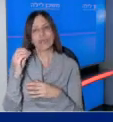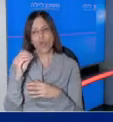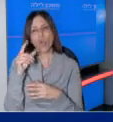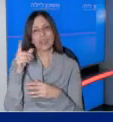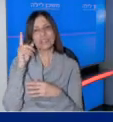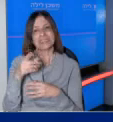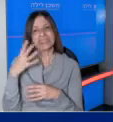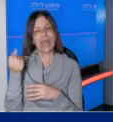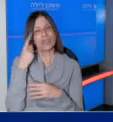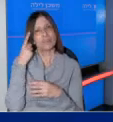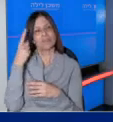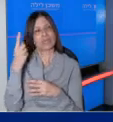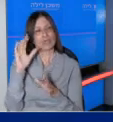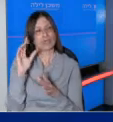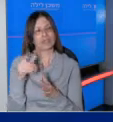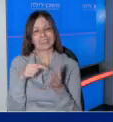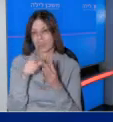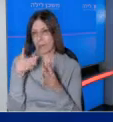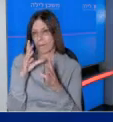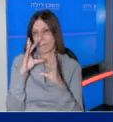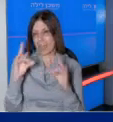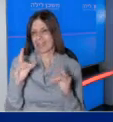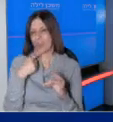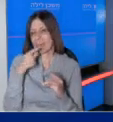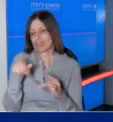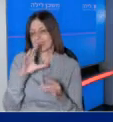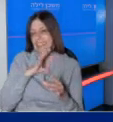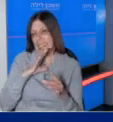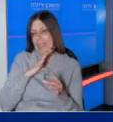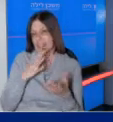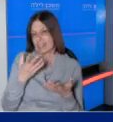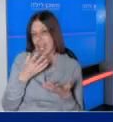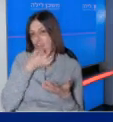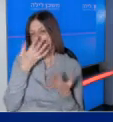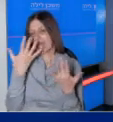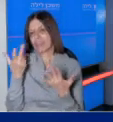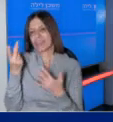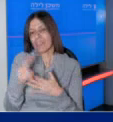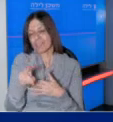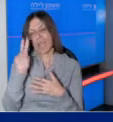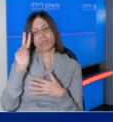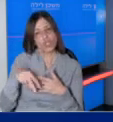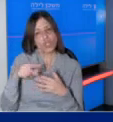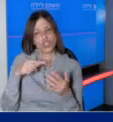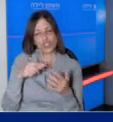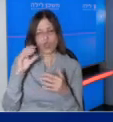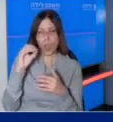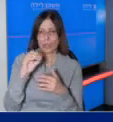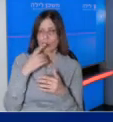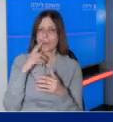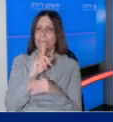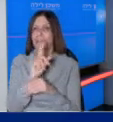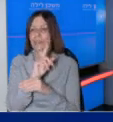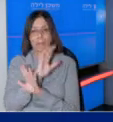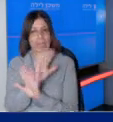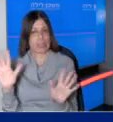צריך לקחת אותו בפרופורציות, כי זה שהוא מדבק לא אומר שהוא מהווה סכנה. השאלה כמה נפטרים יש מאומיקרון, זו השאלה העיקרית. אין בינתיים.